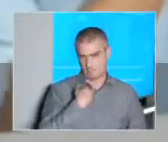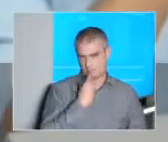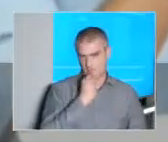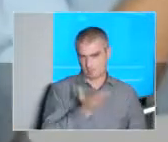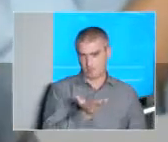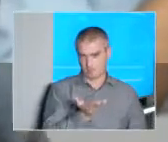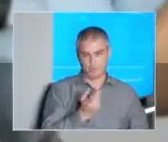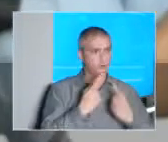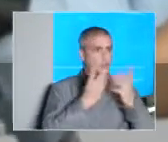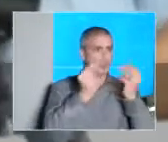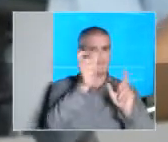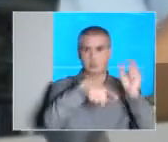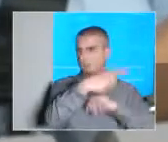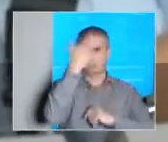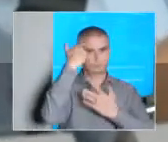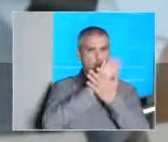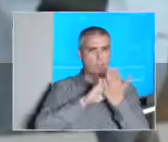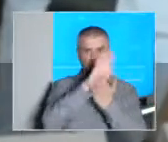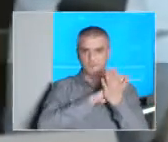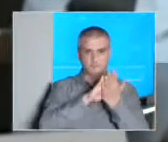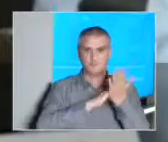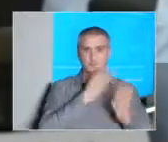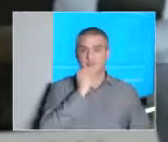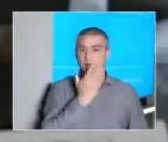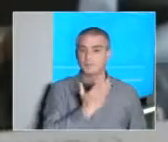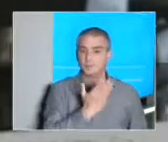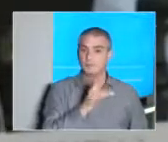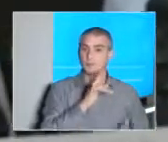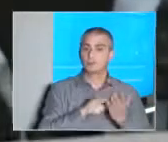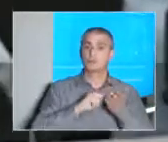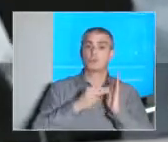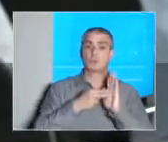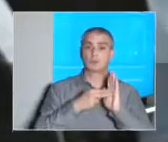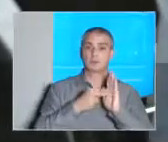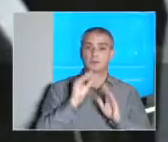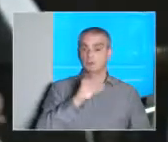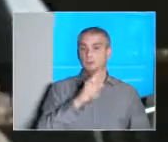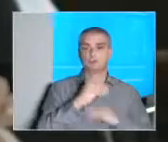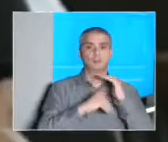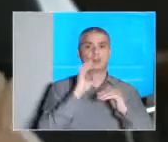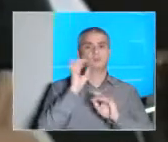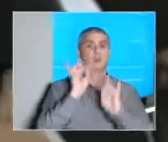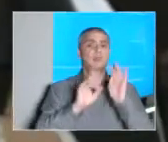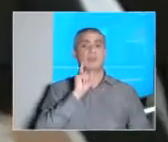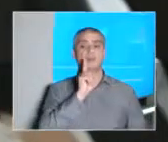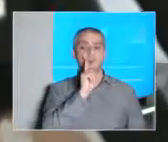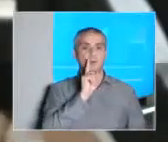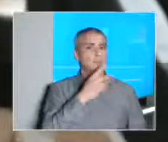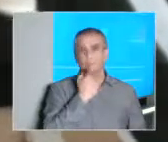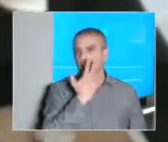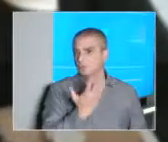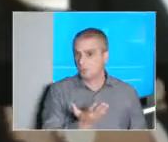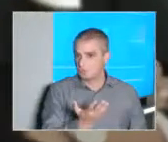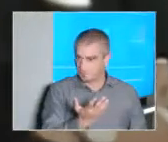מדבר, בשונה מהרבה מאוד אנשים שאין להם מושג על מה הם מדברים. יושבת עכשיו תוכנית בהפקדה, נמצאת בשלב של התנגדויות, מה זה